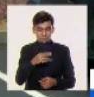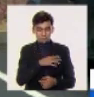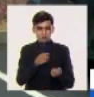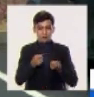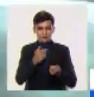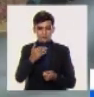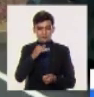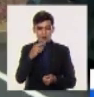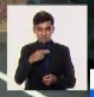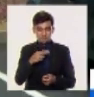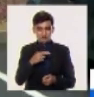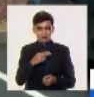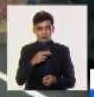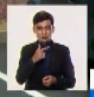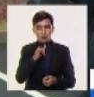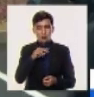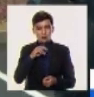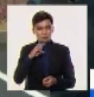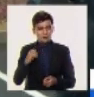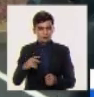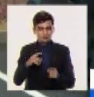этого фонда, вот Гульбану Сапи, она